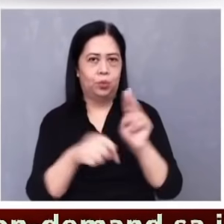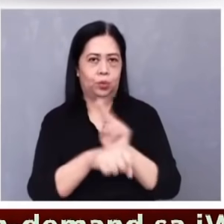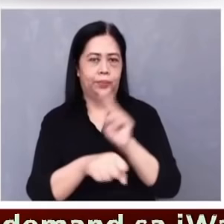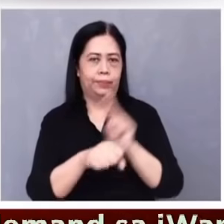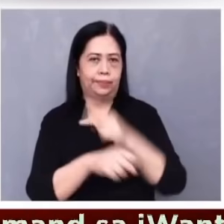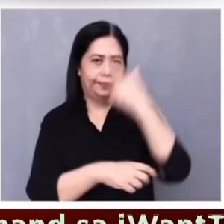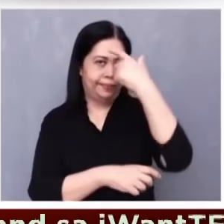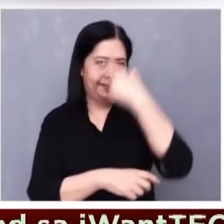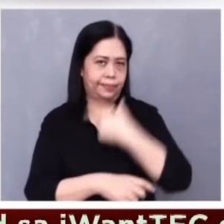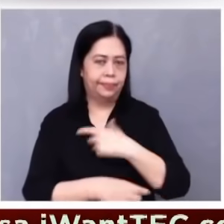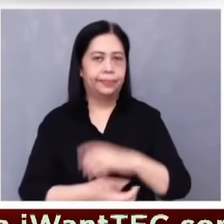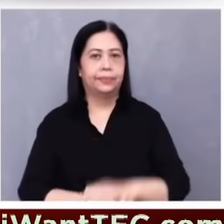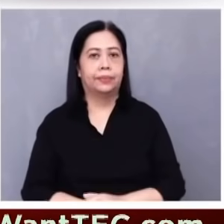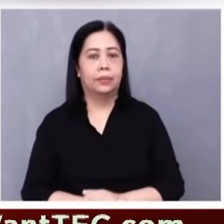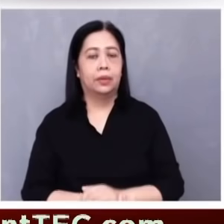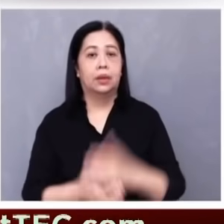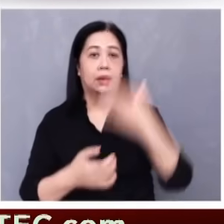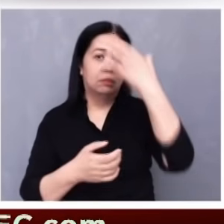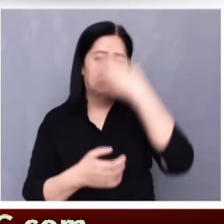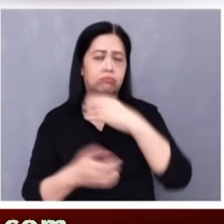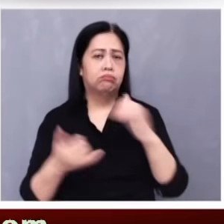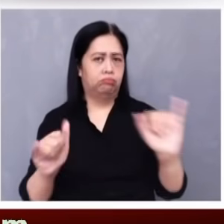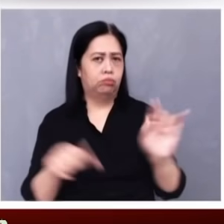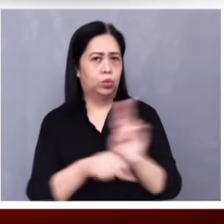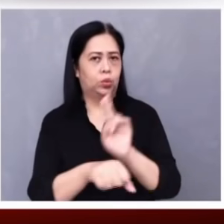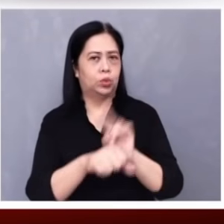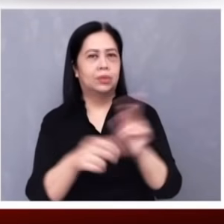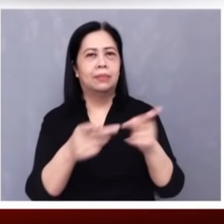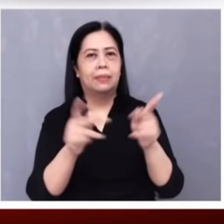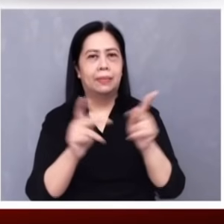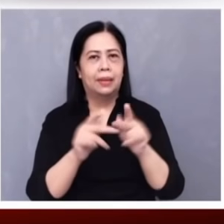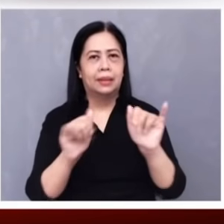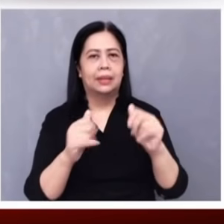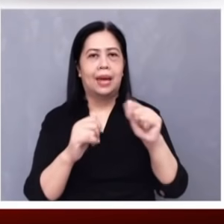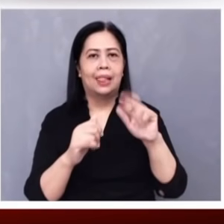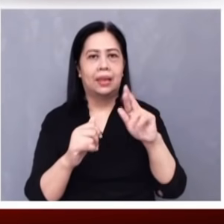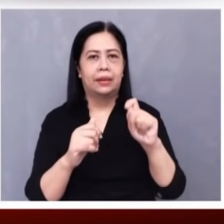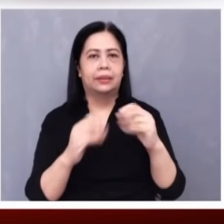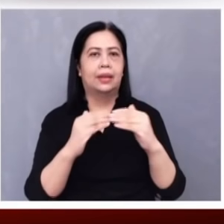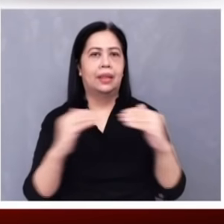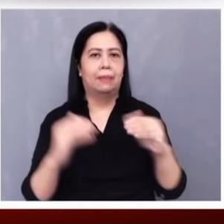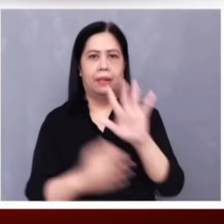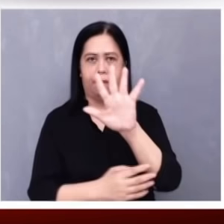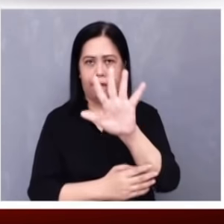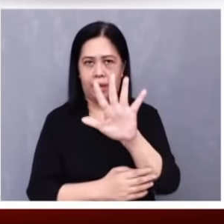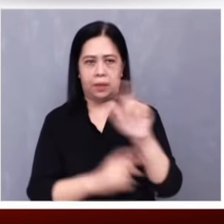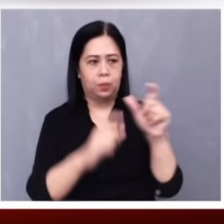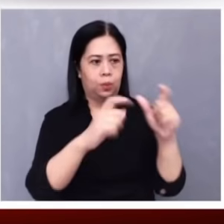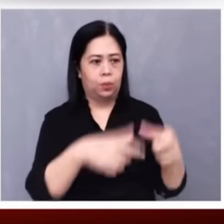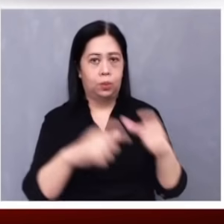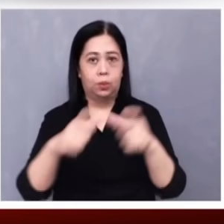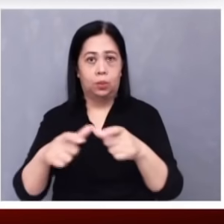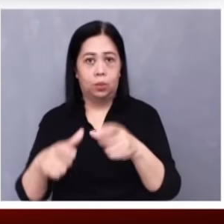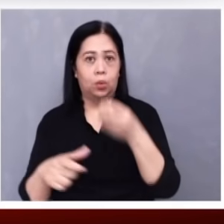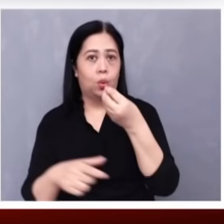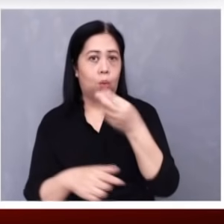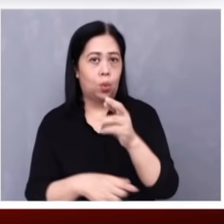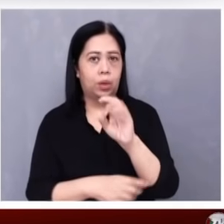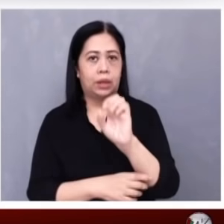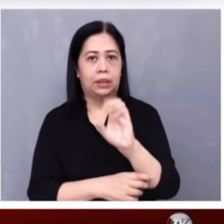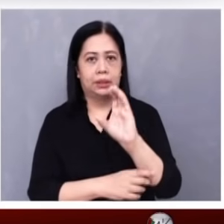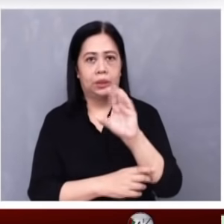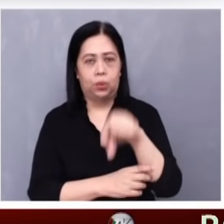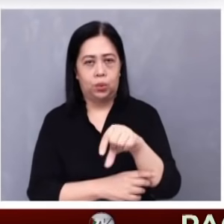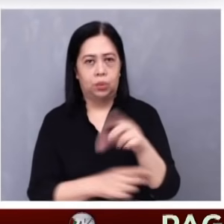shield. Isusuot pa rin ang face shield sa mga lugar na nasa Alert Level 5, Granular Lockdown o ECQ. Sa mga lugar na